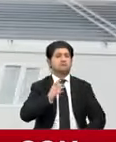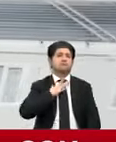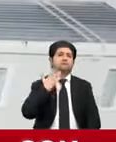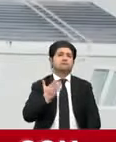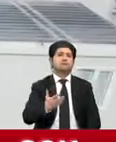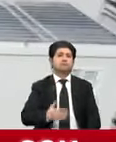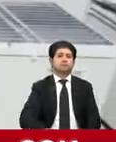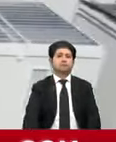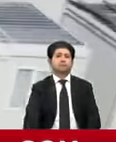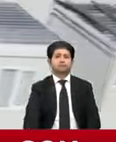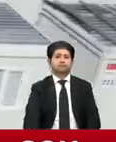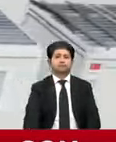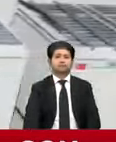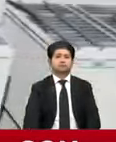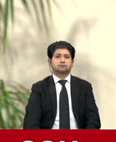başladı.